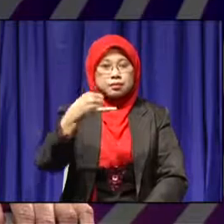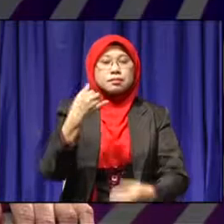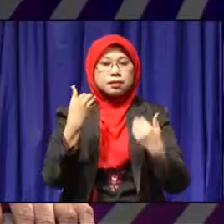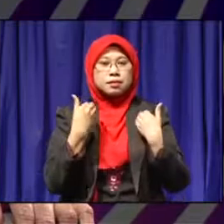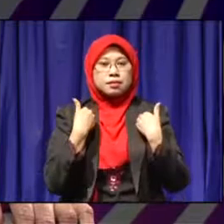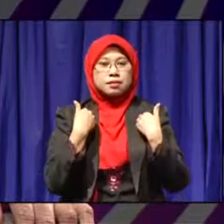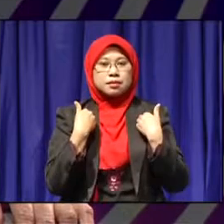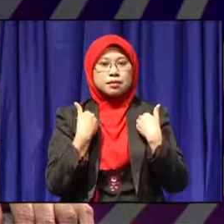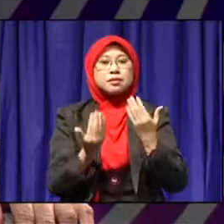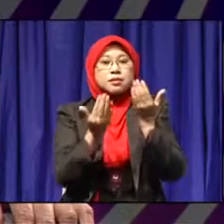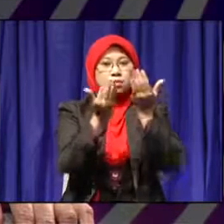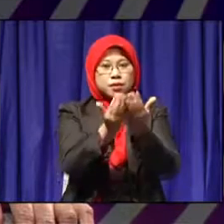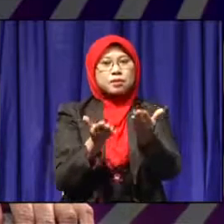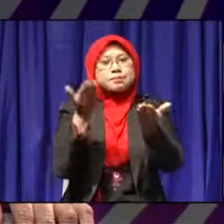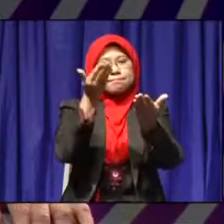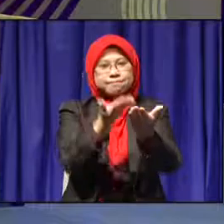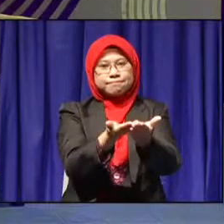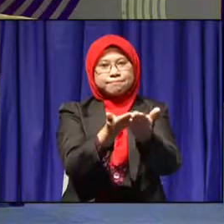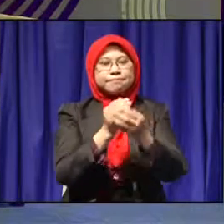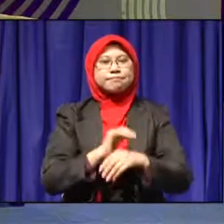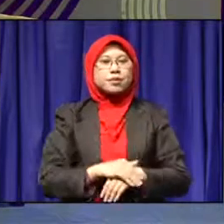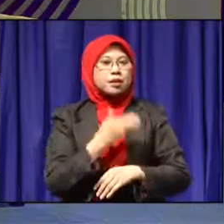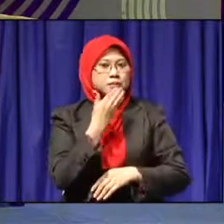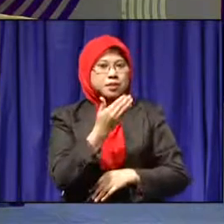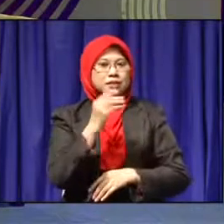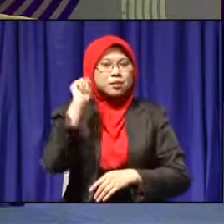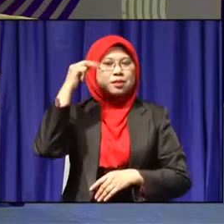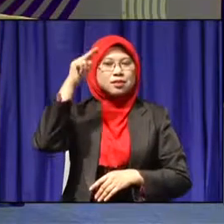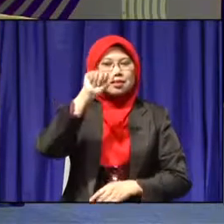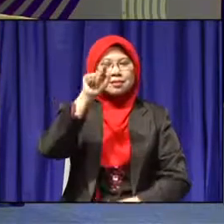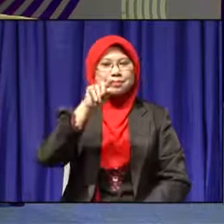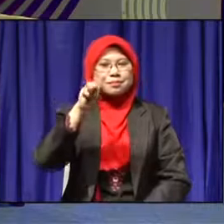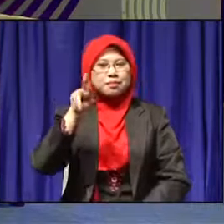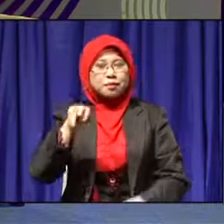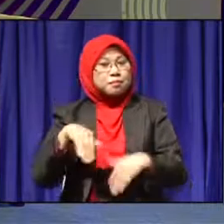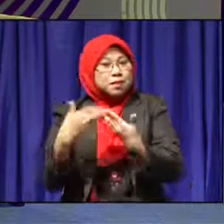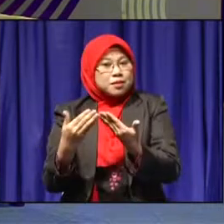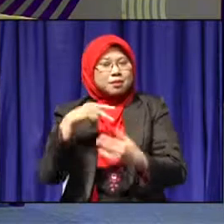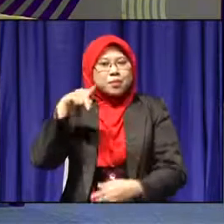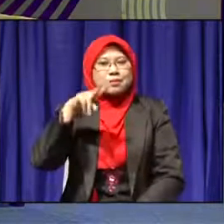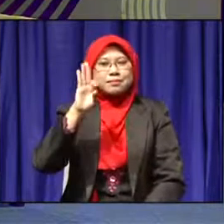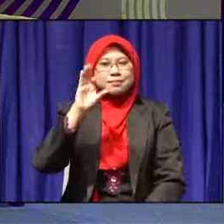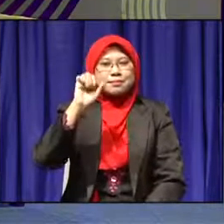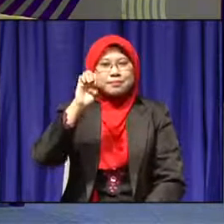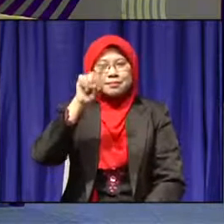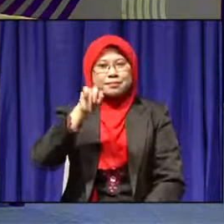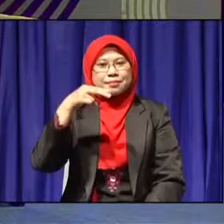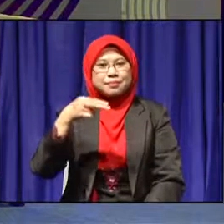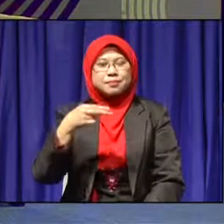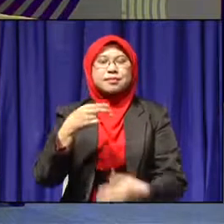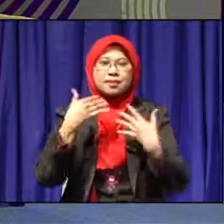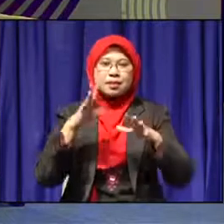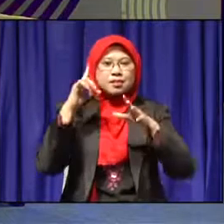menawarkannya scan-it keset aja temannya Bagaimana pula dengan punya Faizah Sudah diuji